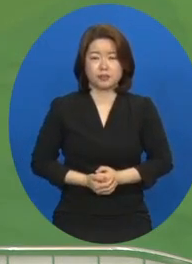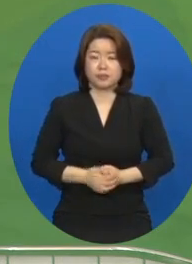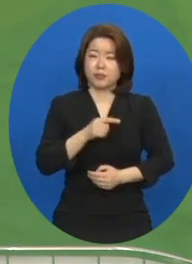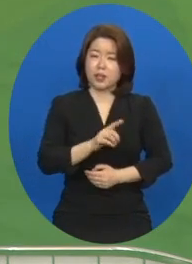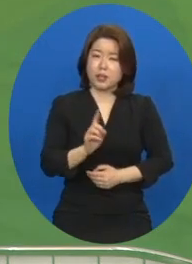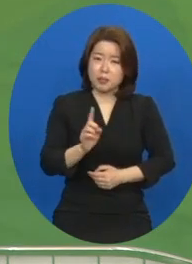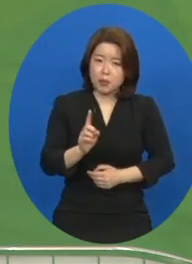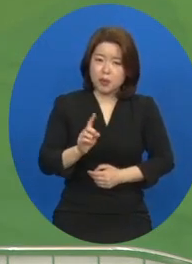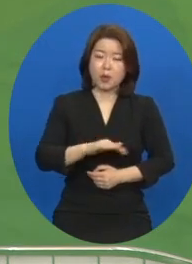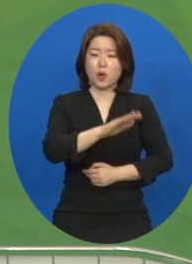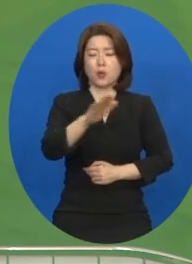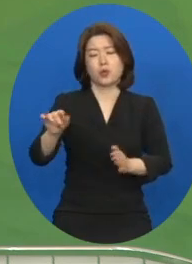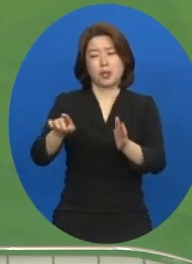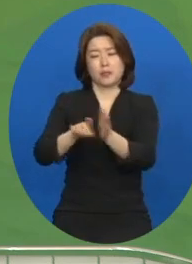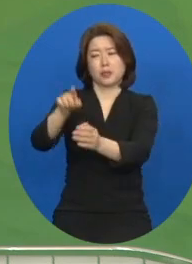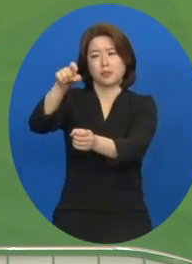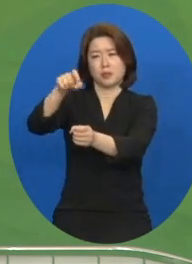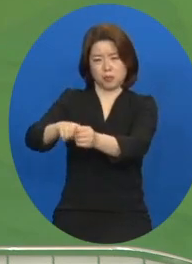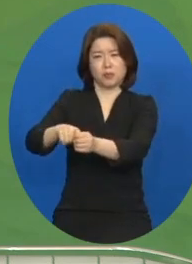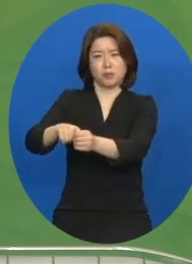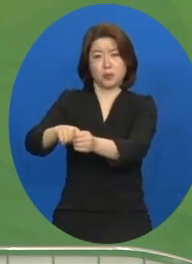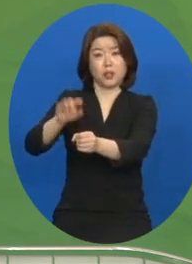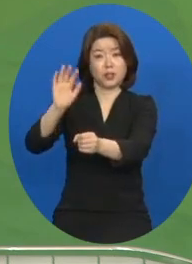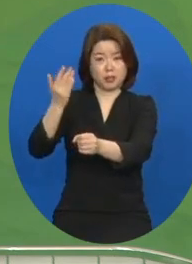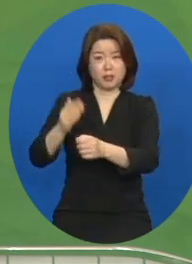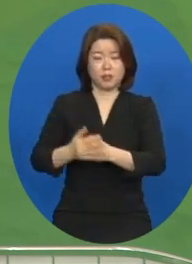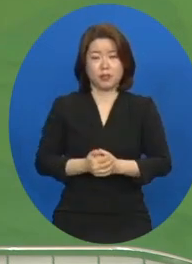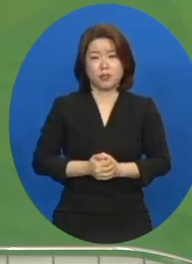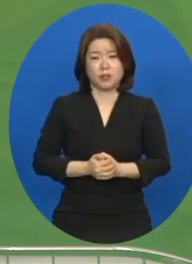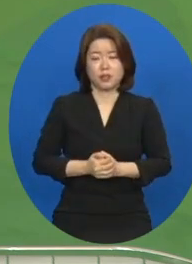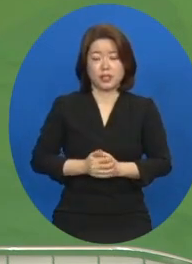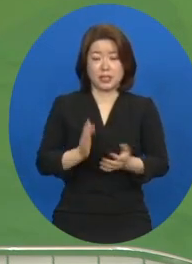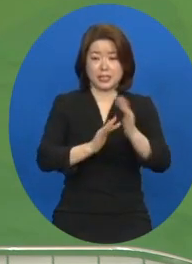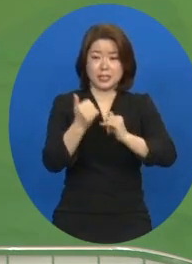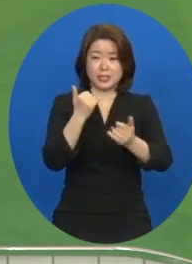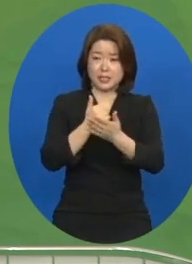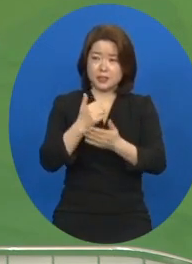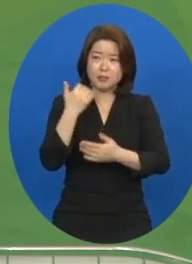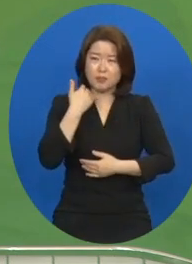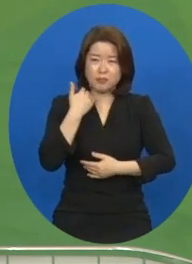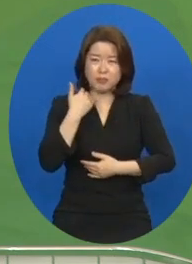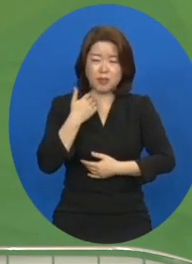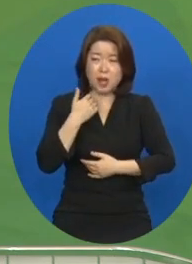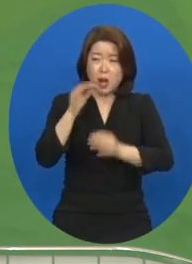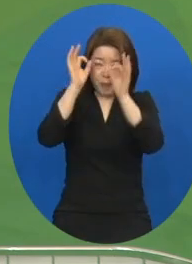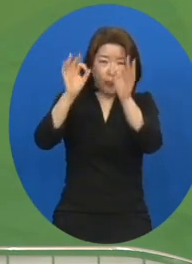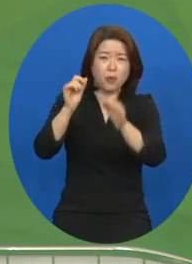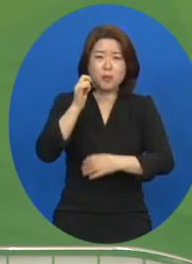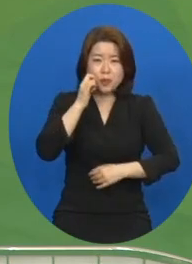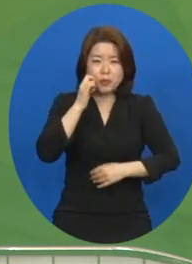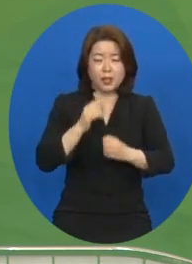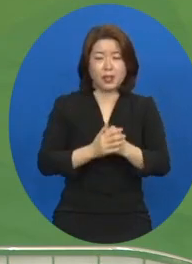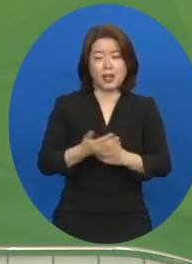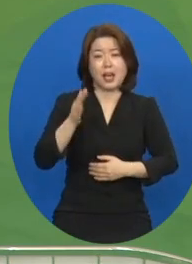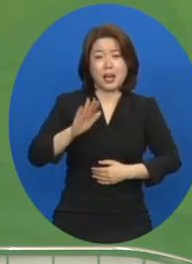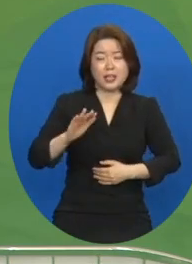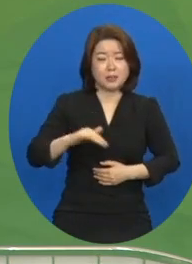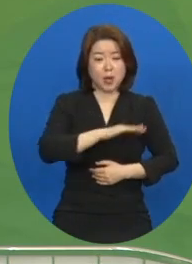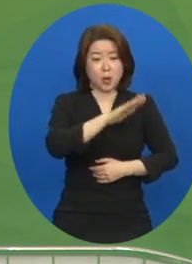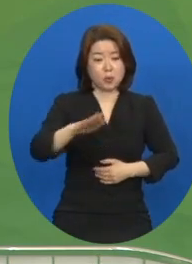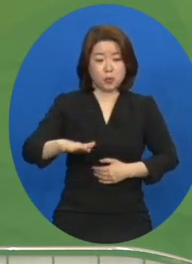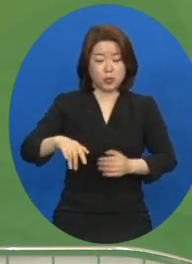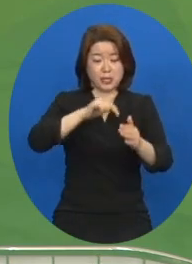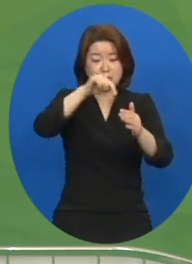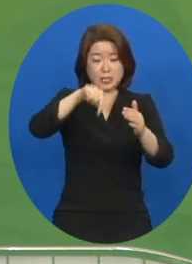이것이 우리의 믿음의 목표입니다. 예수님 보이지 않지요. 그러나 우리가 이미 우리 가운데 계신